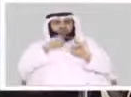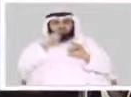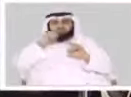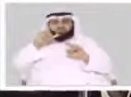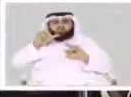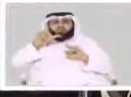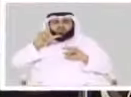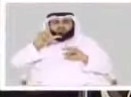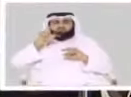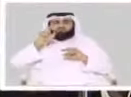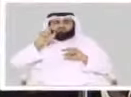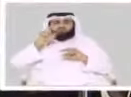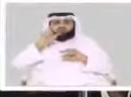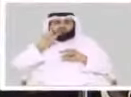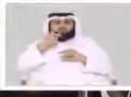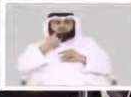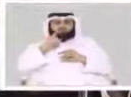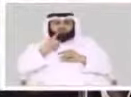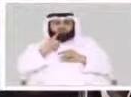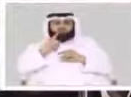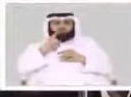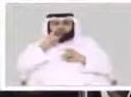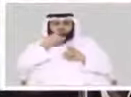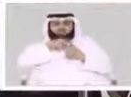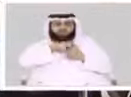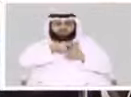فعلوه بذكر الجزاء